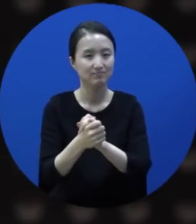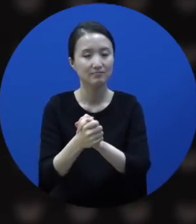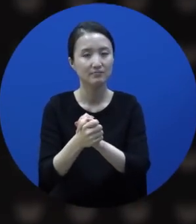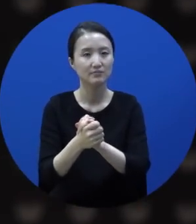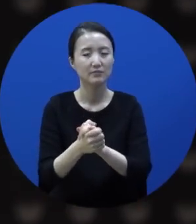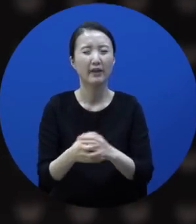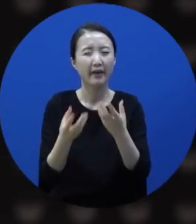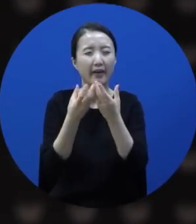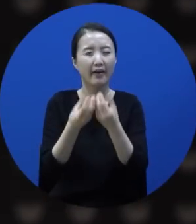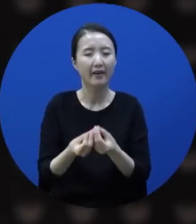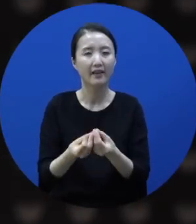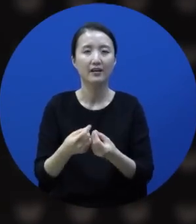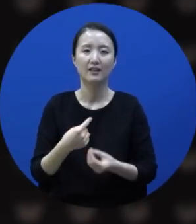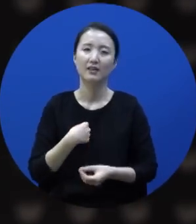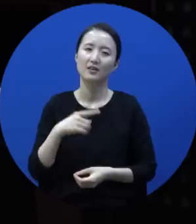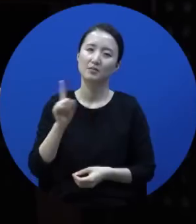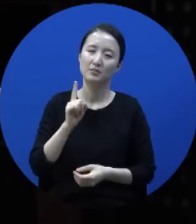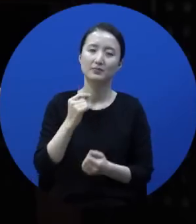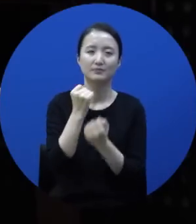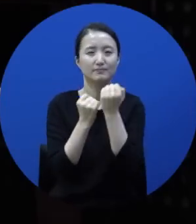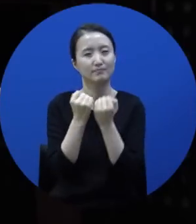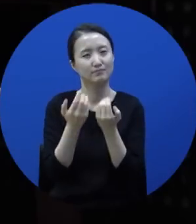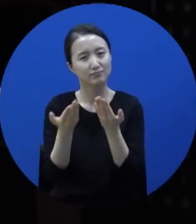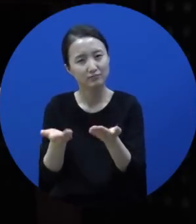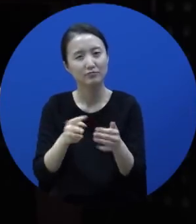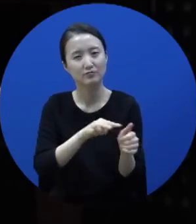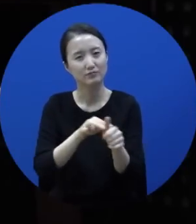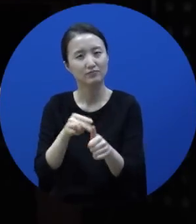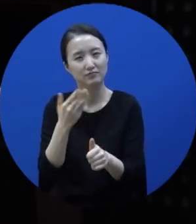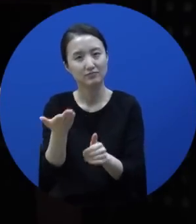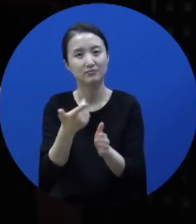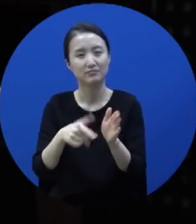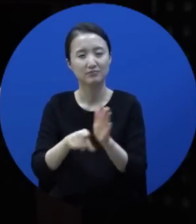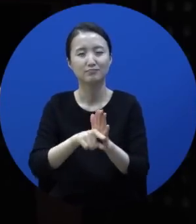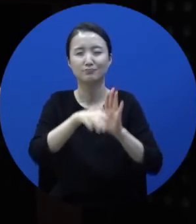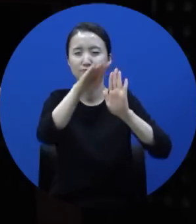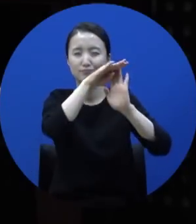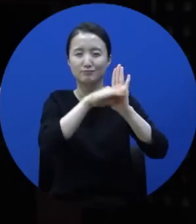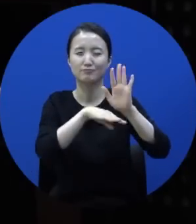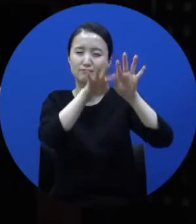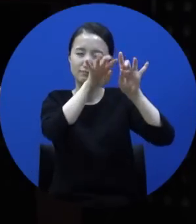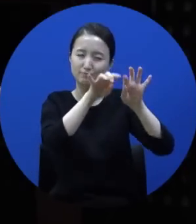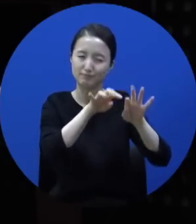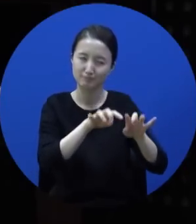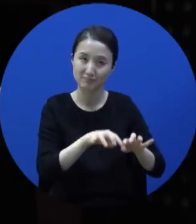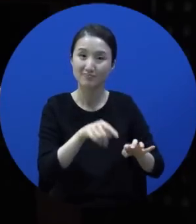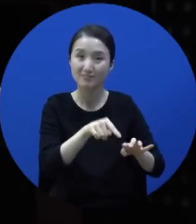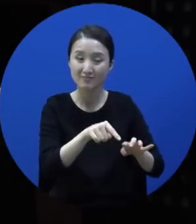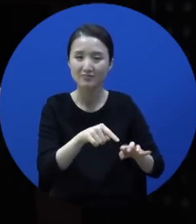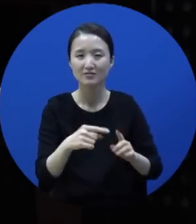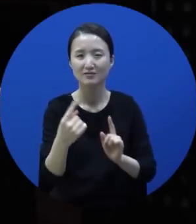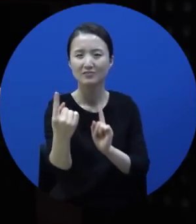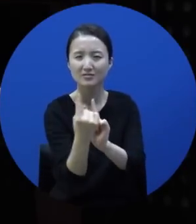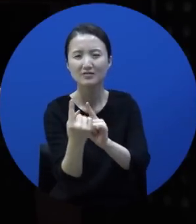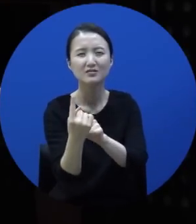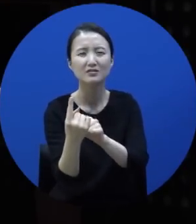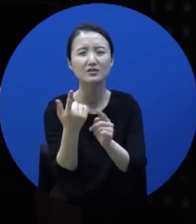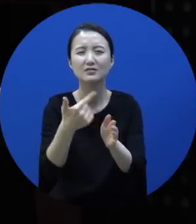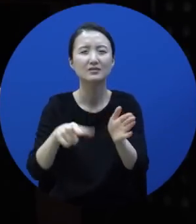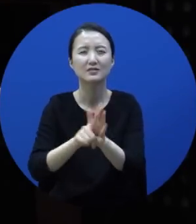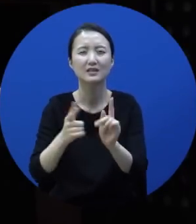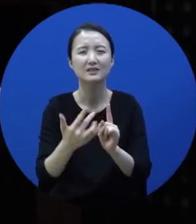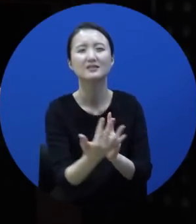않잖아요. 근데 되게 유명한 어떤 미국의 어떤 앵커가 이런 얘기를 했어요.